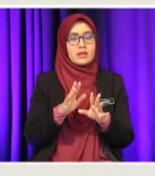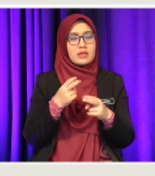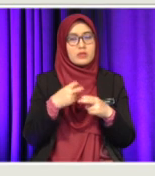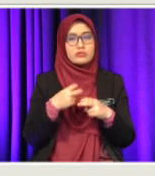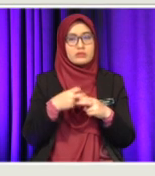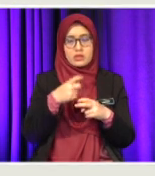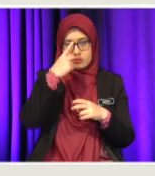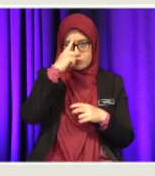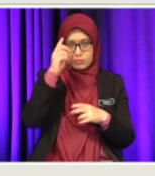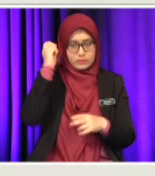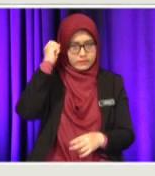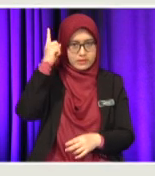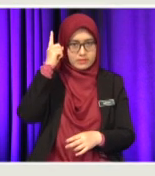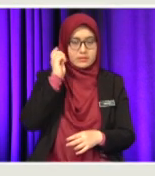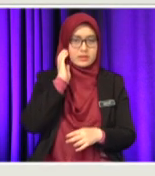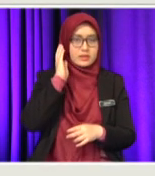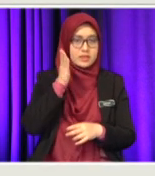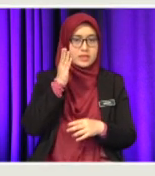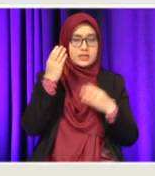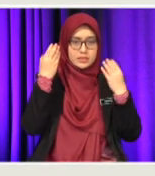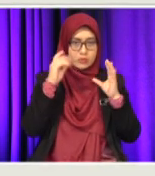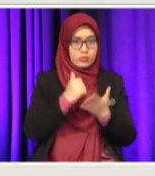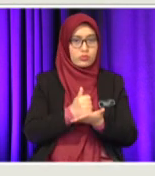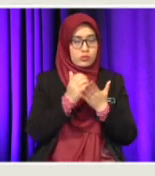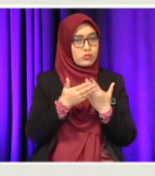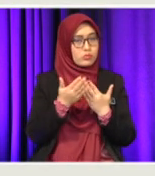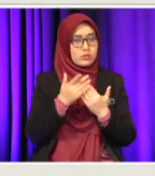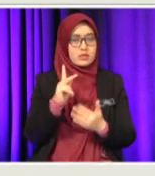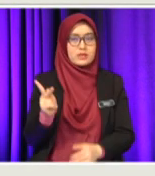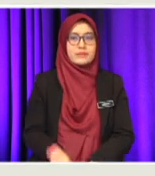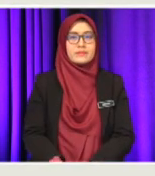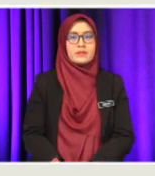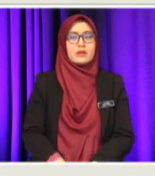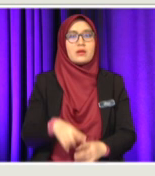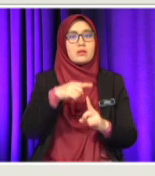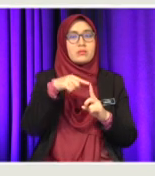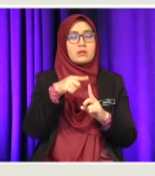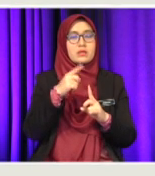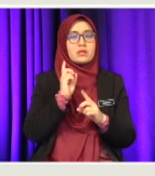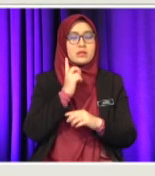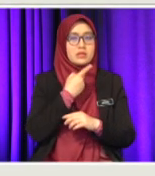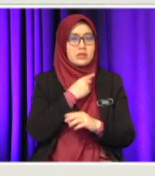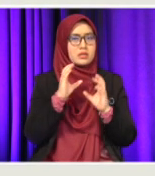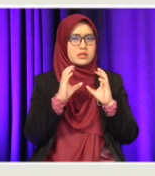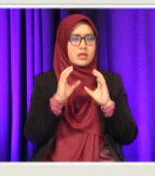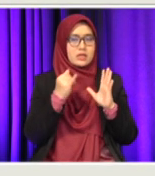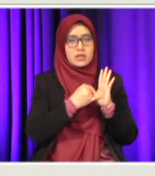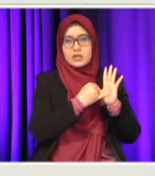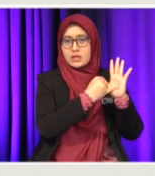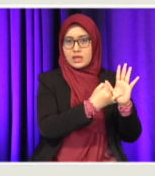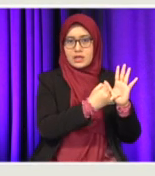dengan kita sebut iklan bila kita sebut iklan saja kita nak tengok satu iklan